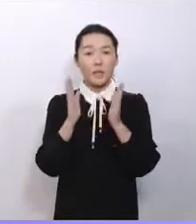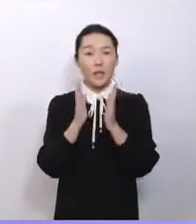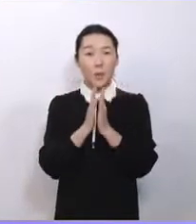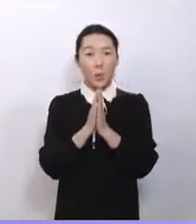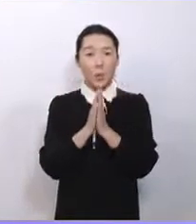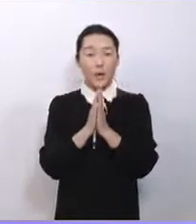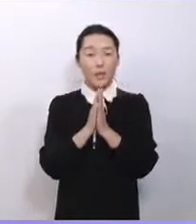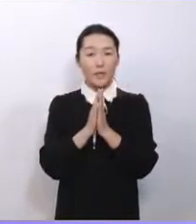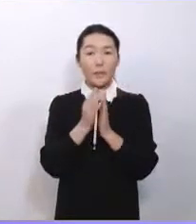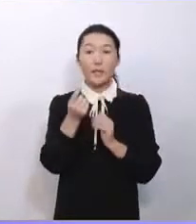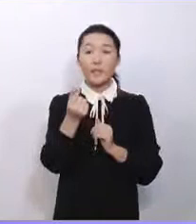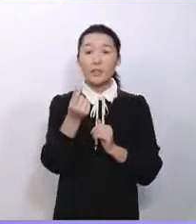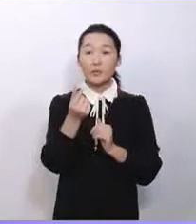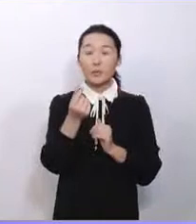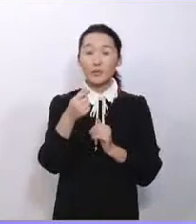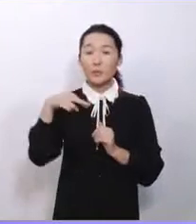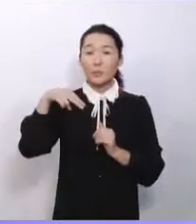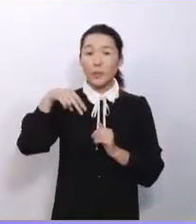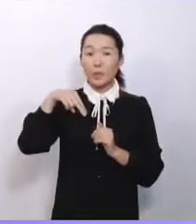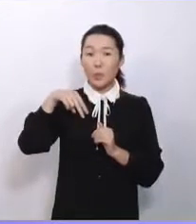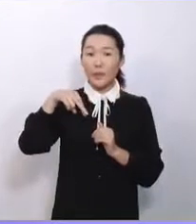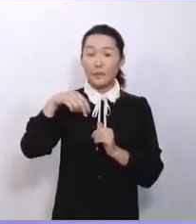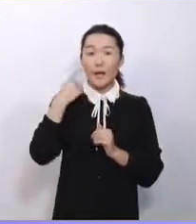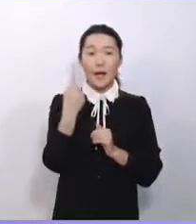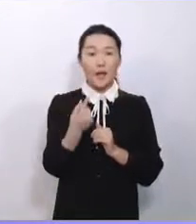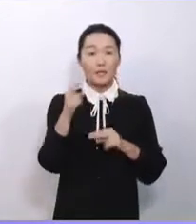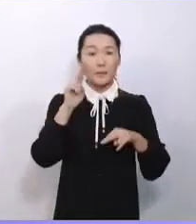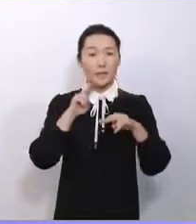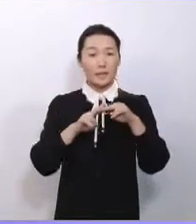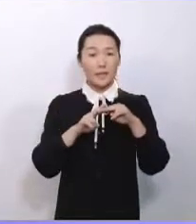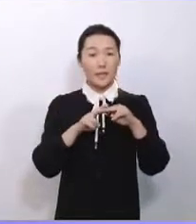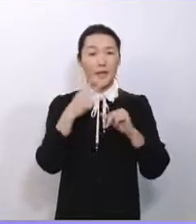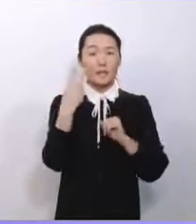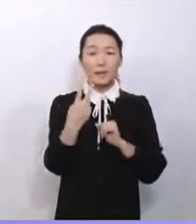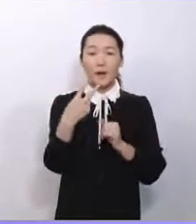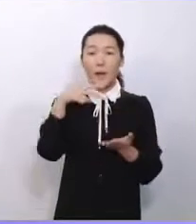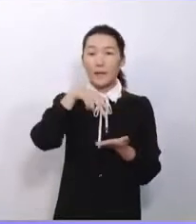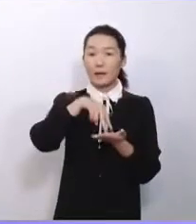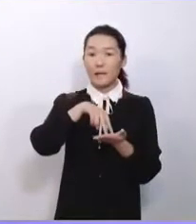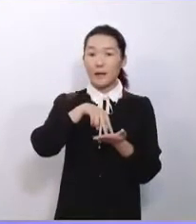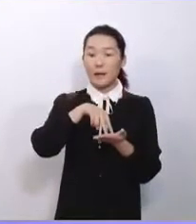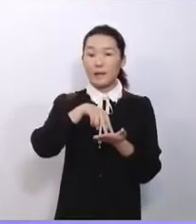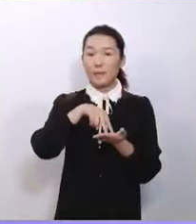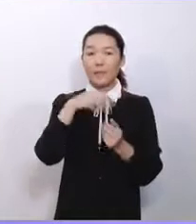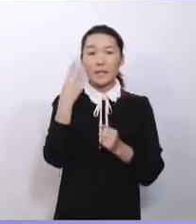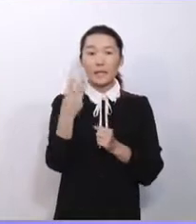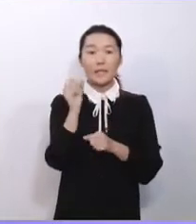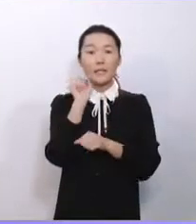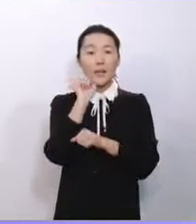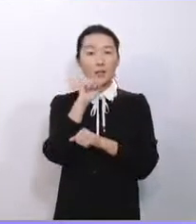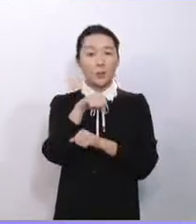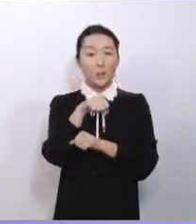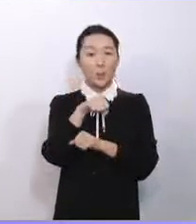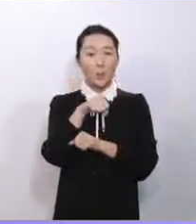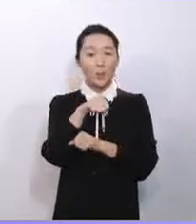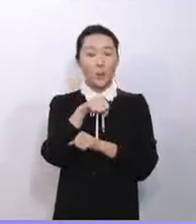похлопаем и чуть-чуть потопаем. 1 присели, 2 привстали, 3